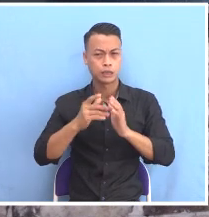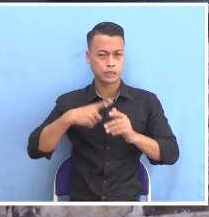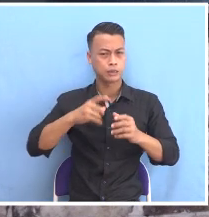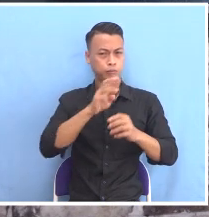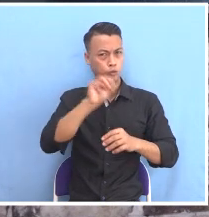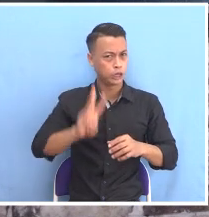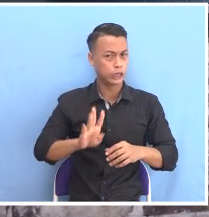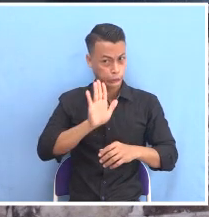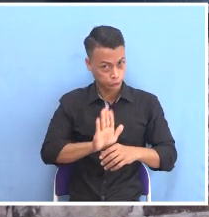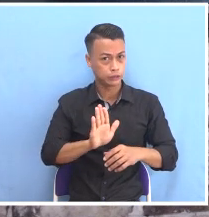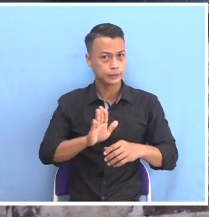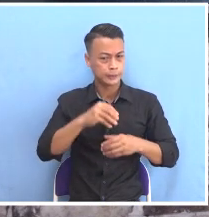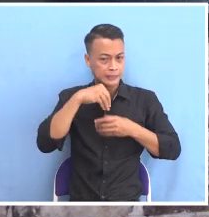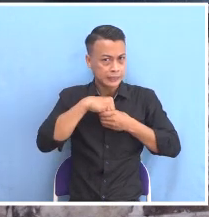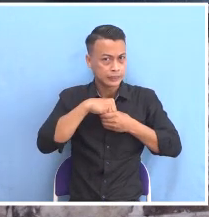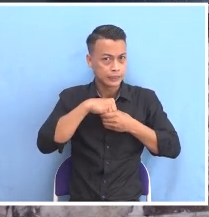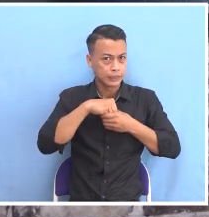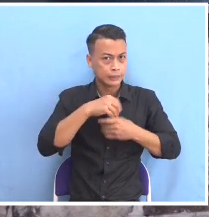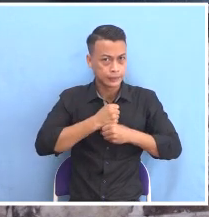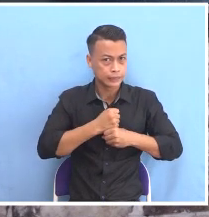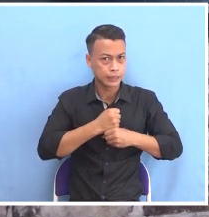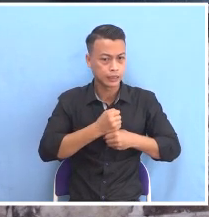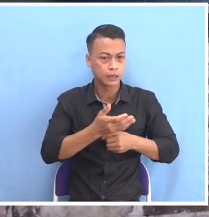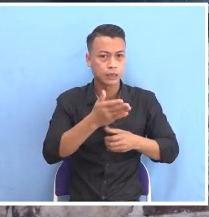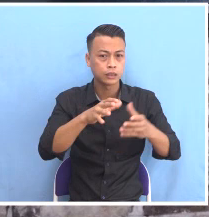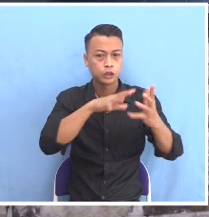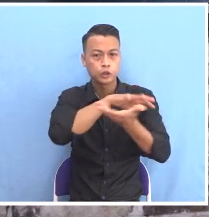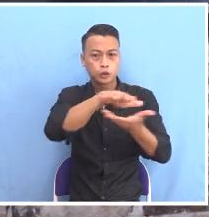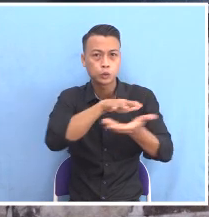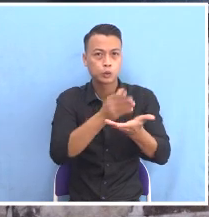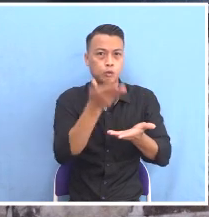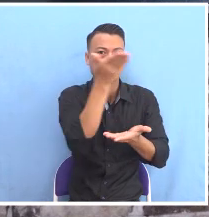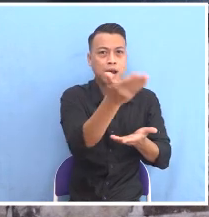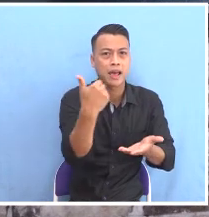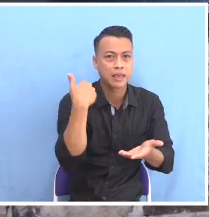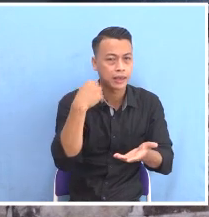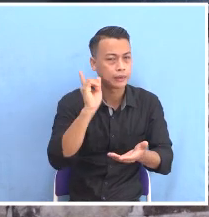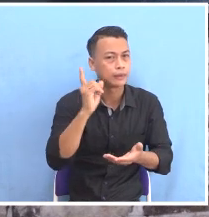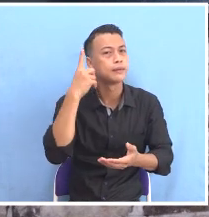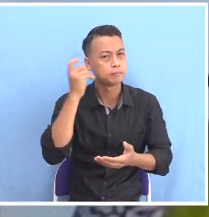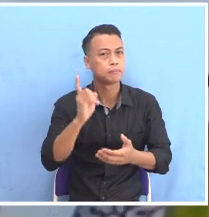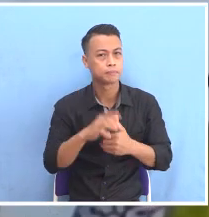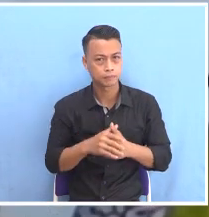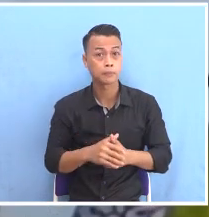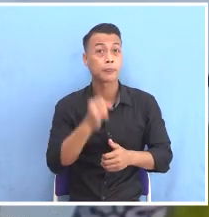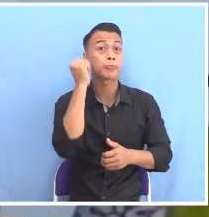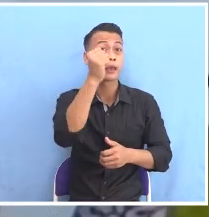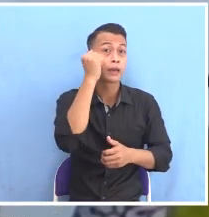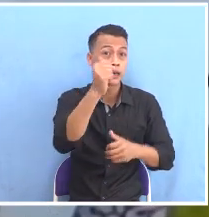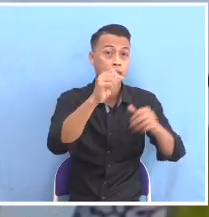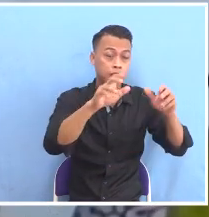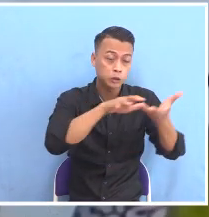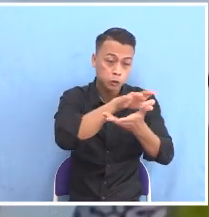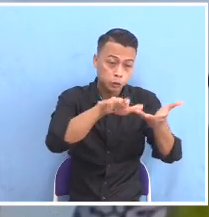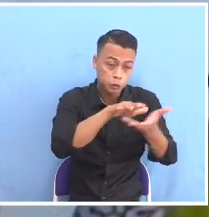ခုံကိုရအောင်တော့ဆမပြကြသေးဘူးကိုယ့်ဟာကိုဆုပ်ကင်ထားကြစေဖြစ်တယ်လို့ပဲကျမသုံးသပ်ပါတယ်နိုင်ငံရေးဆွေးနွေး